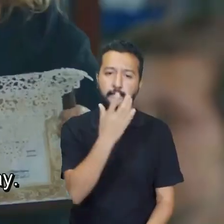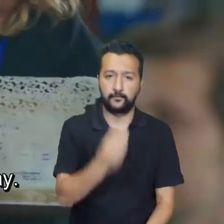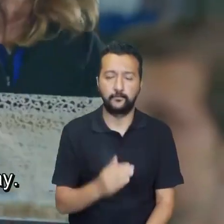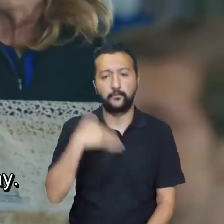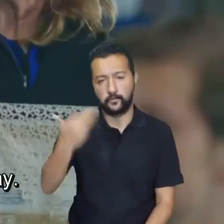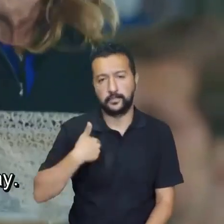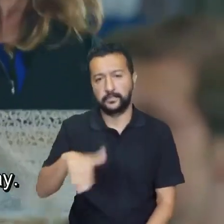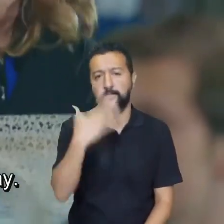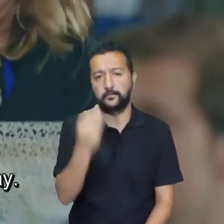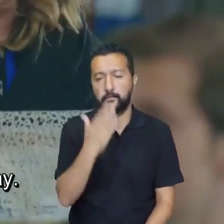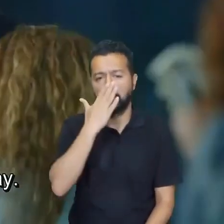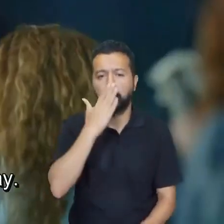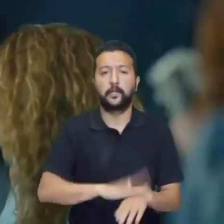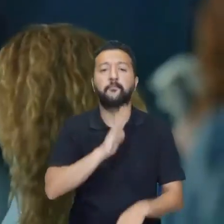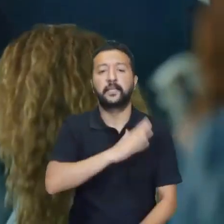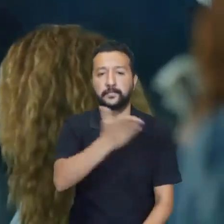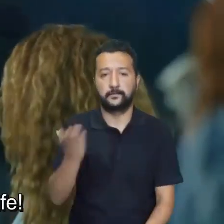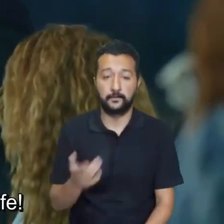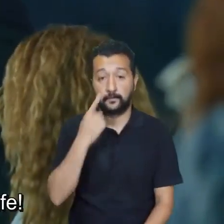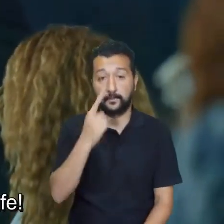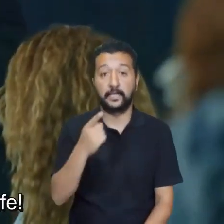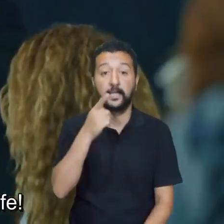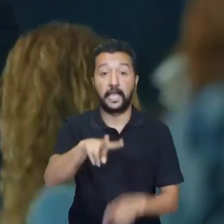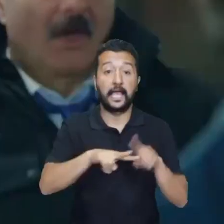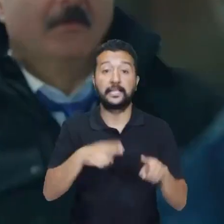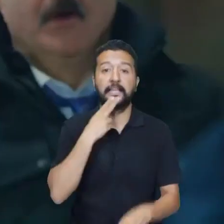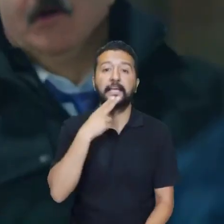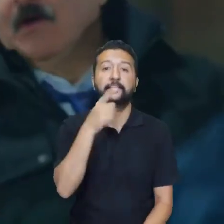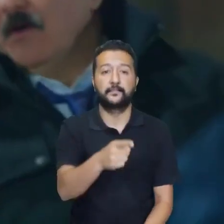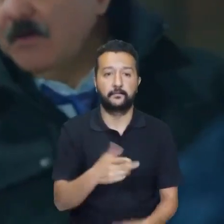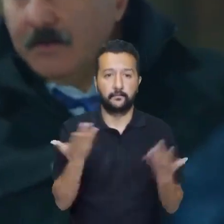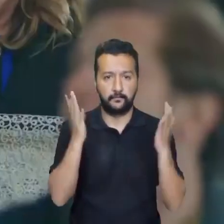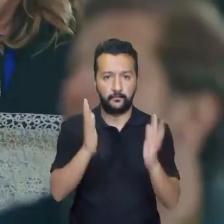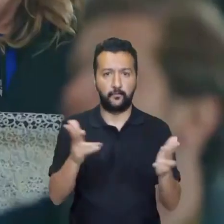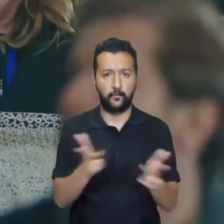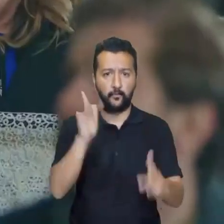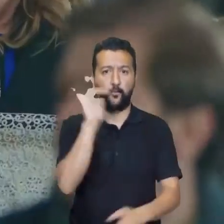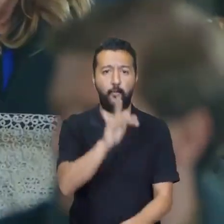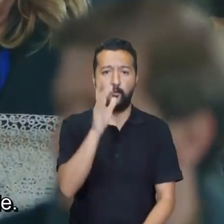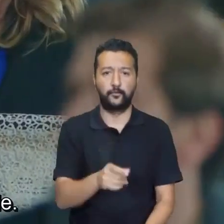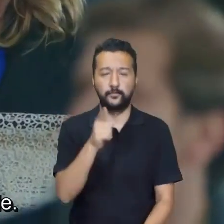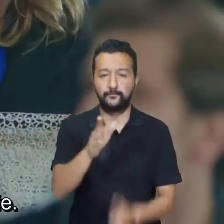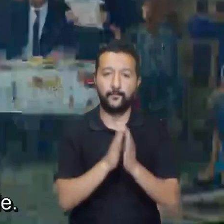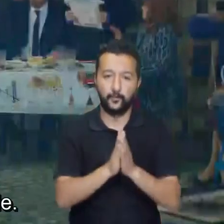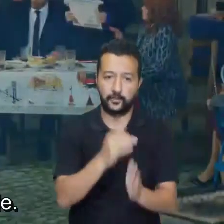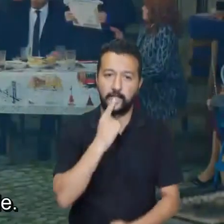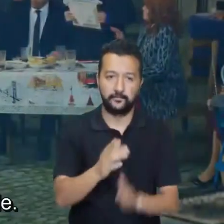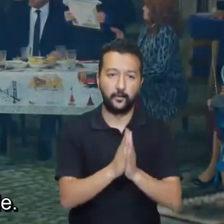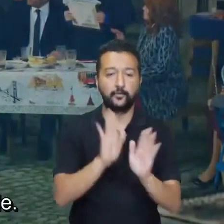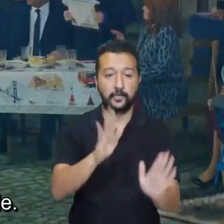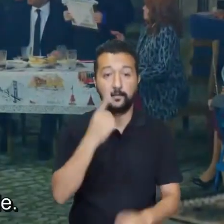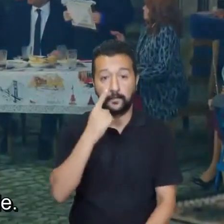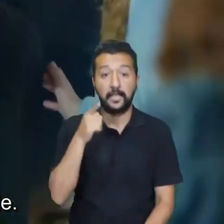edeceğim. Sonra çekip gideceğim endişelenmeyin. Bana bak Adile karısı. Aa. Ne oldu? Özür dilerim özür